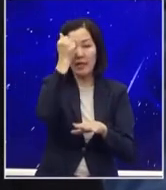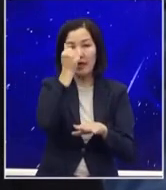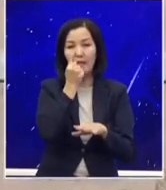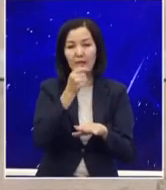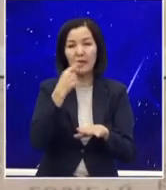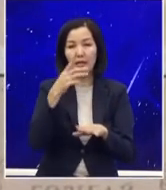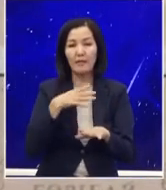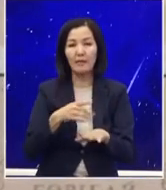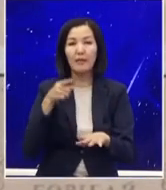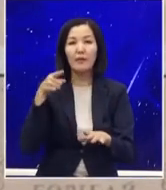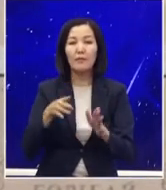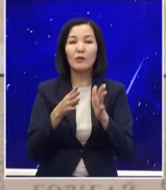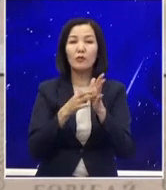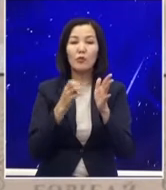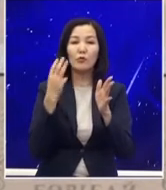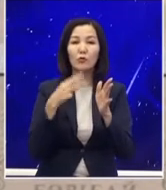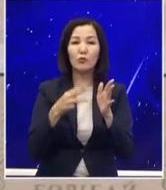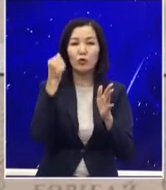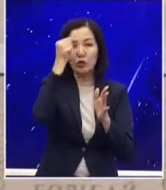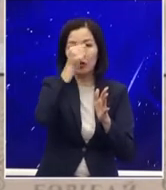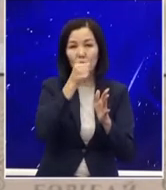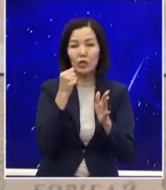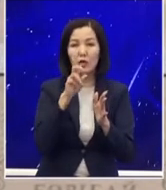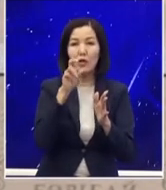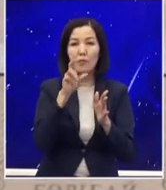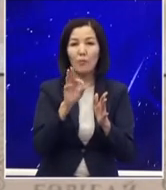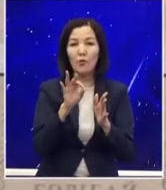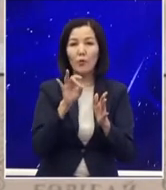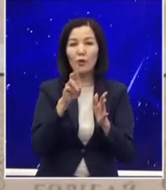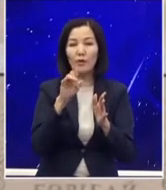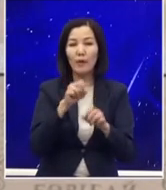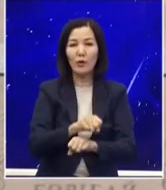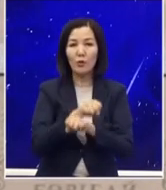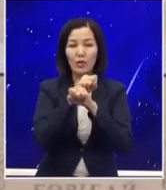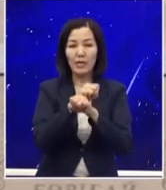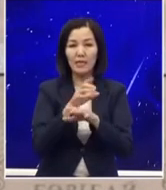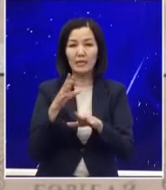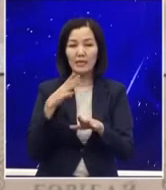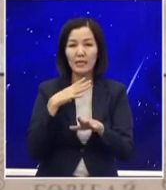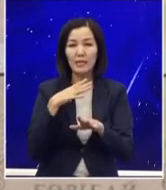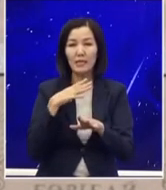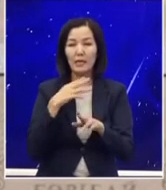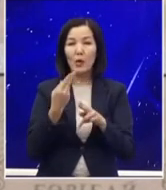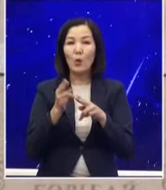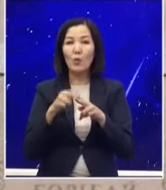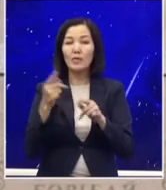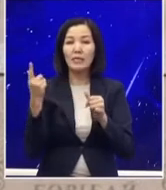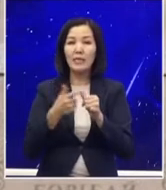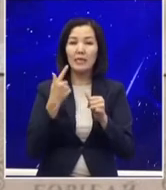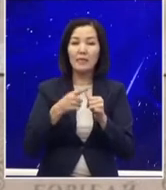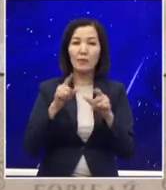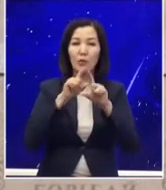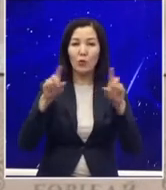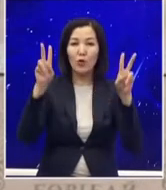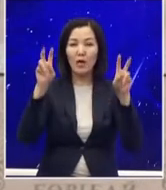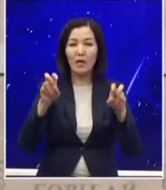білдіреміз. 1930 жылғы Бөрбай көтерілісінің салқыны осы кісінің есімін ұранға алып,